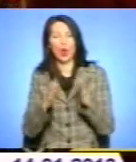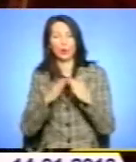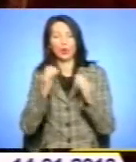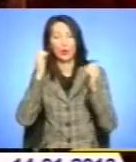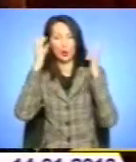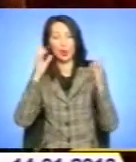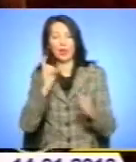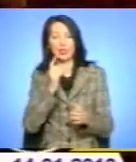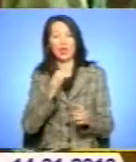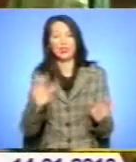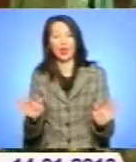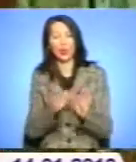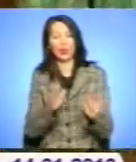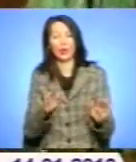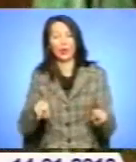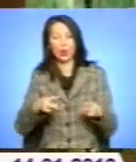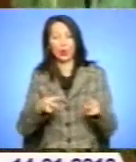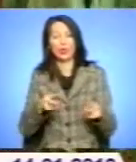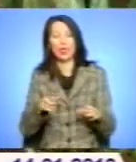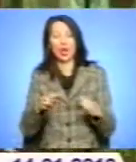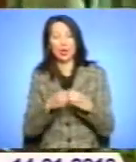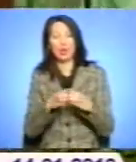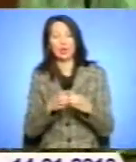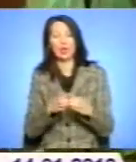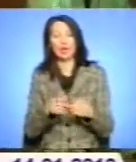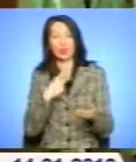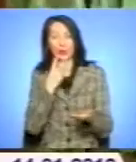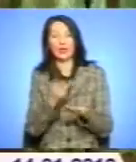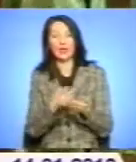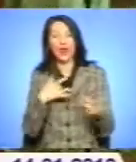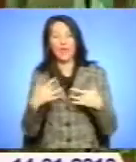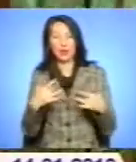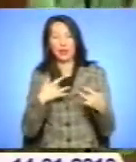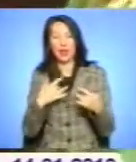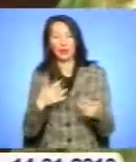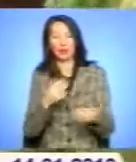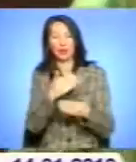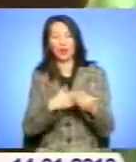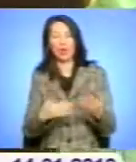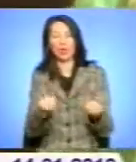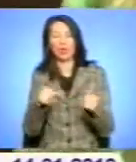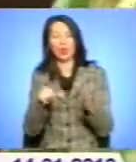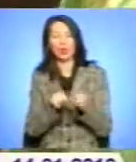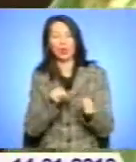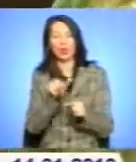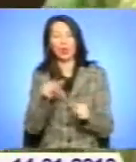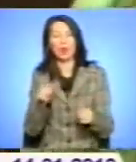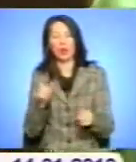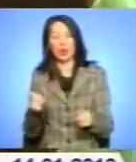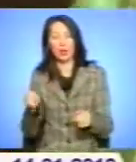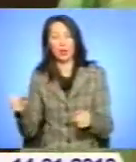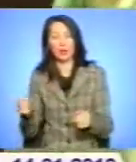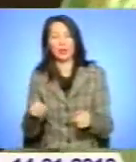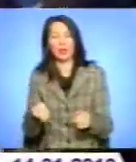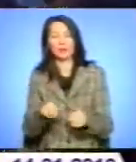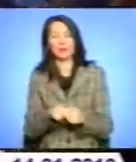дитячий фольклорний колектив «Леліточка» подарував глядачам вертепне дійство. В програмі також взяли участь окремі виконавці – тріо дуети села